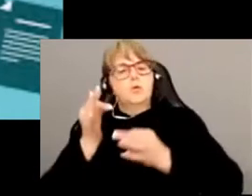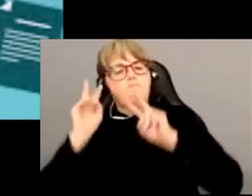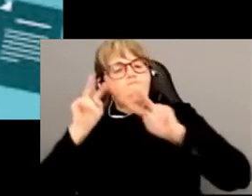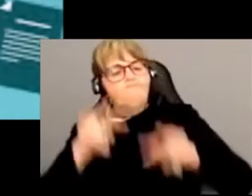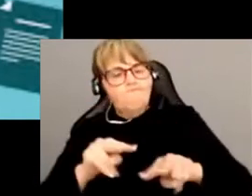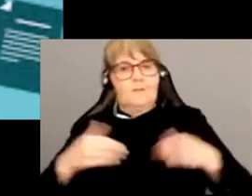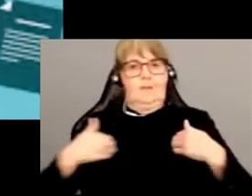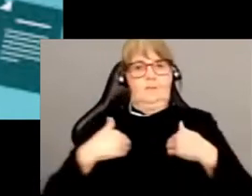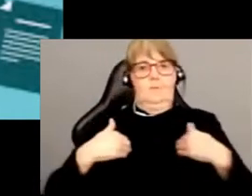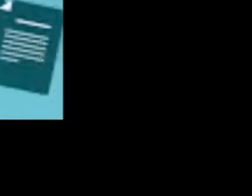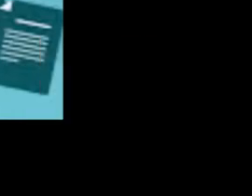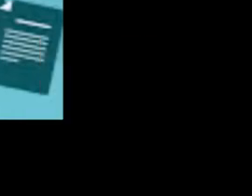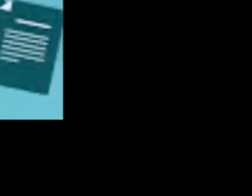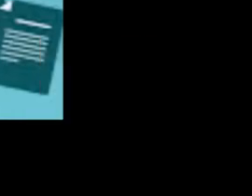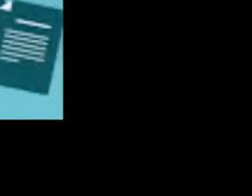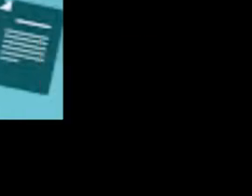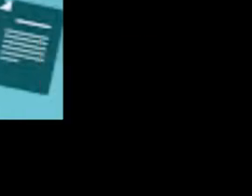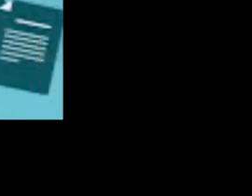préjugés envers les animaux.